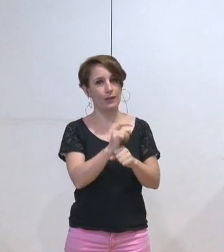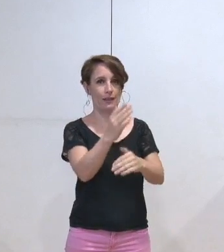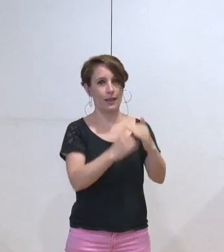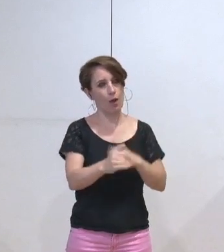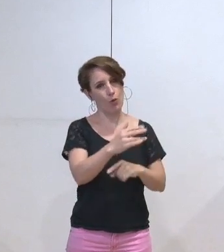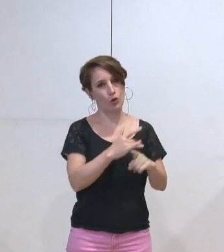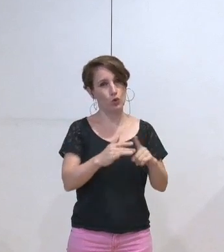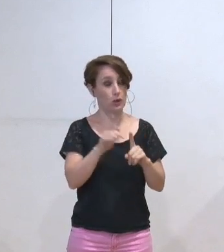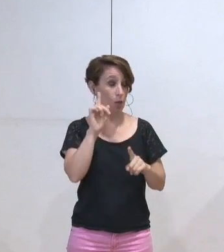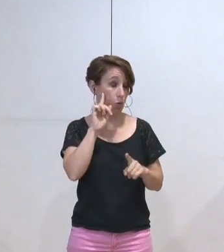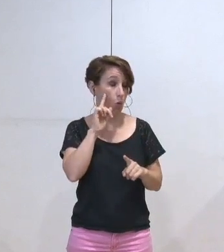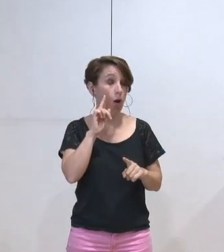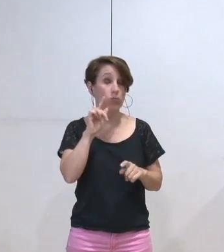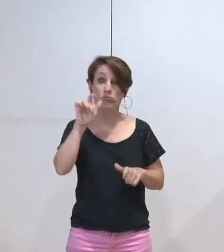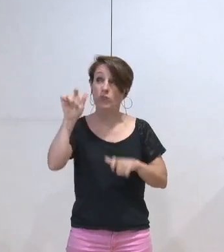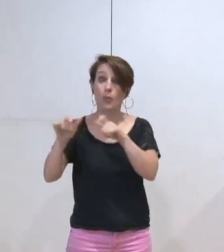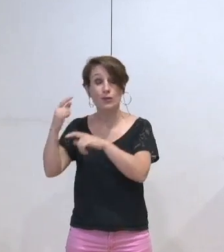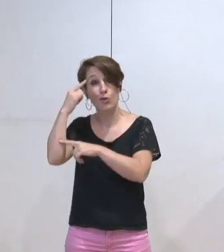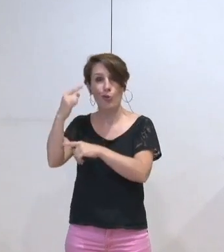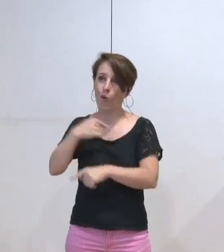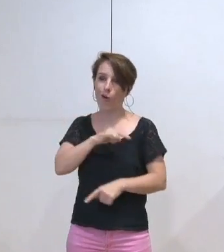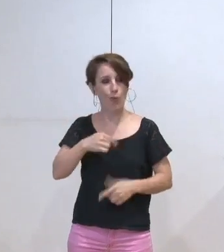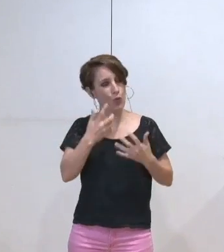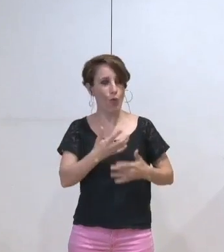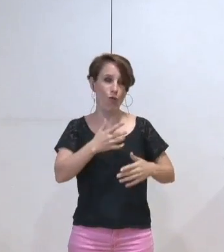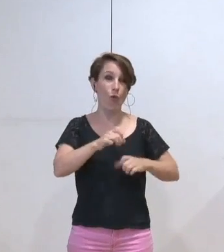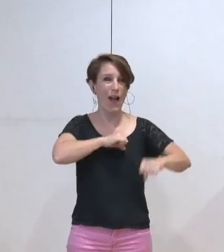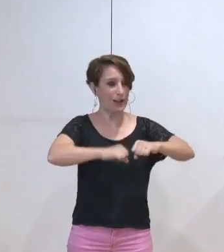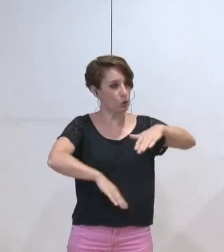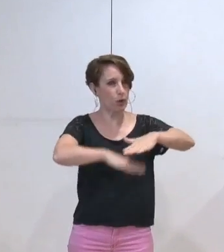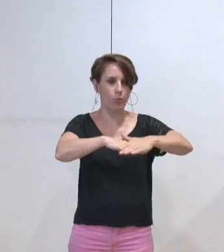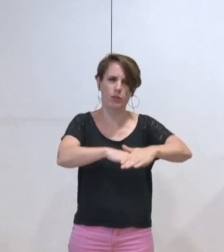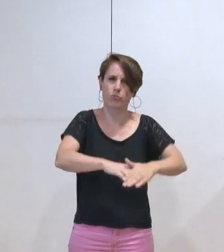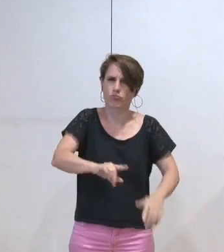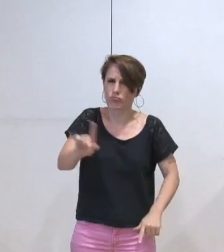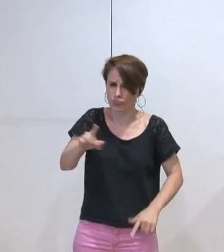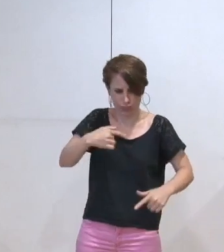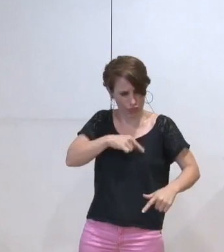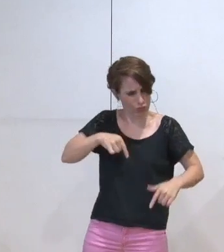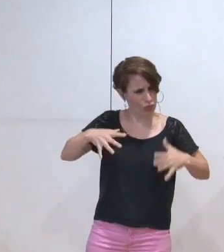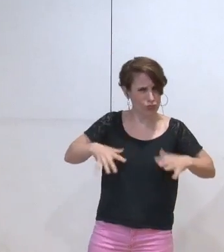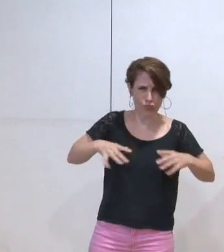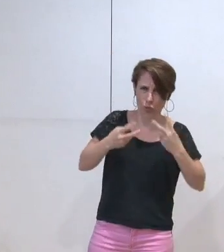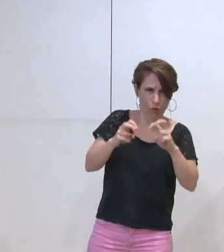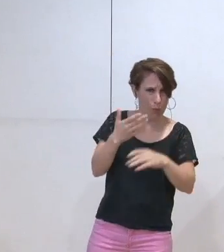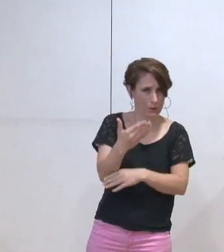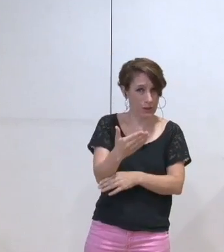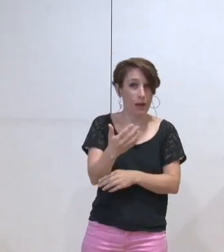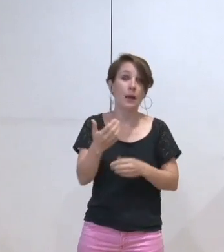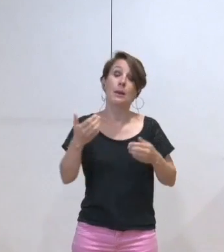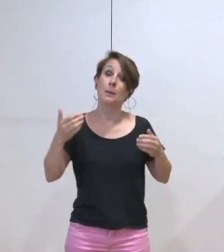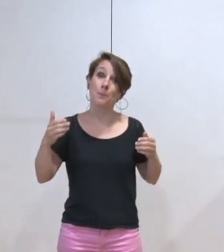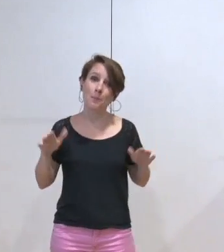l'action elle-même ce qui n'est pas notre intention néanmoins la méthode de présentation qui consiste à